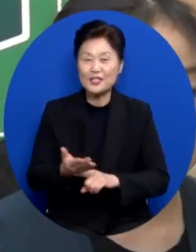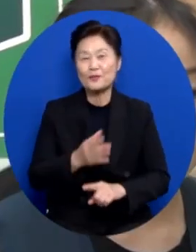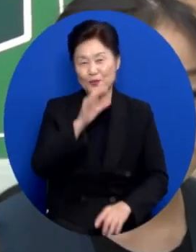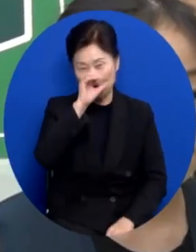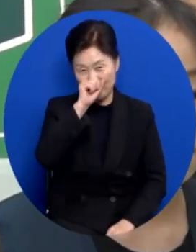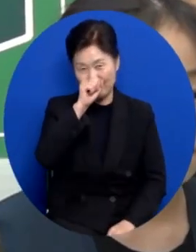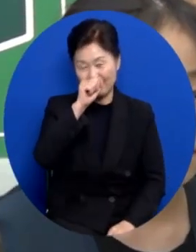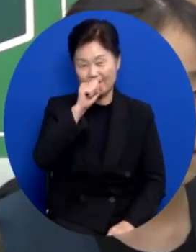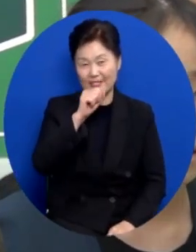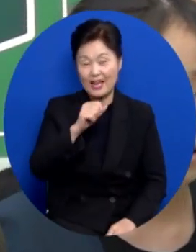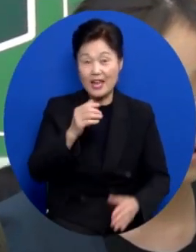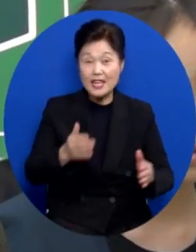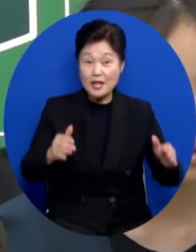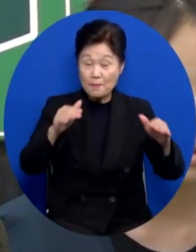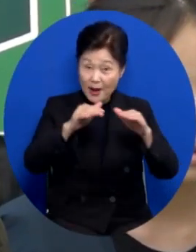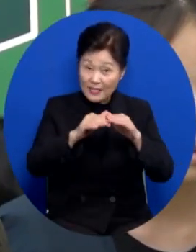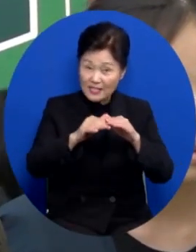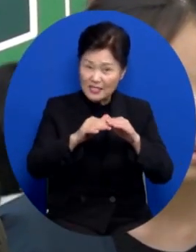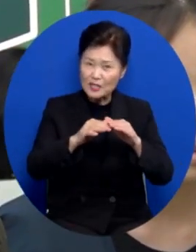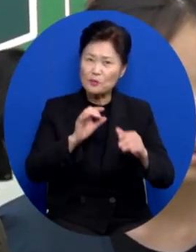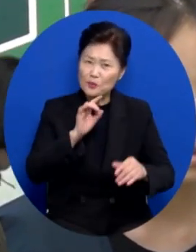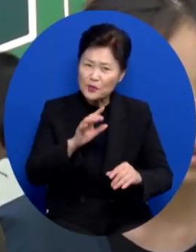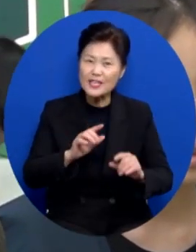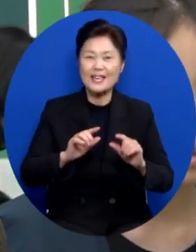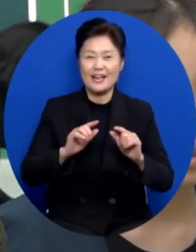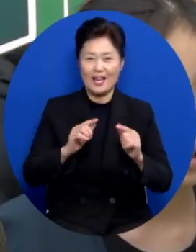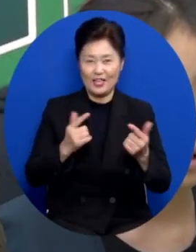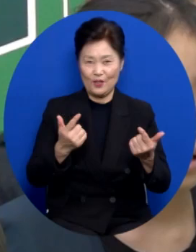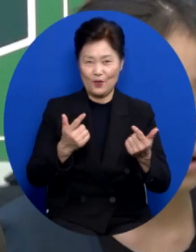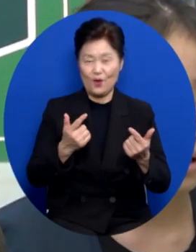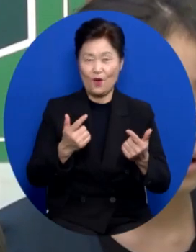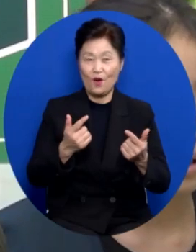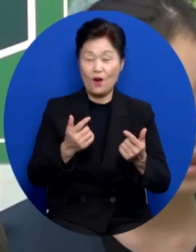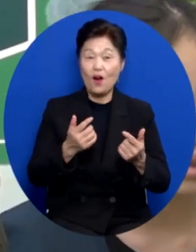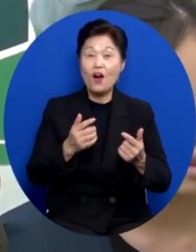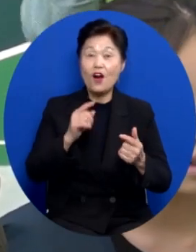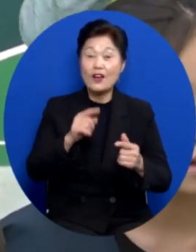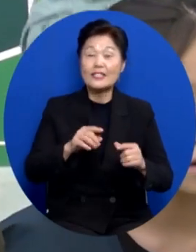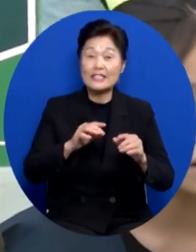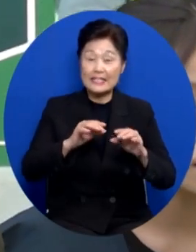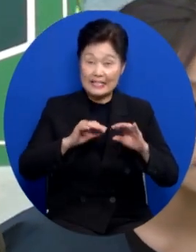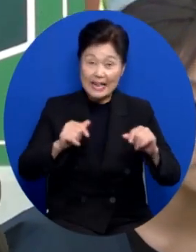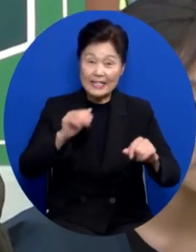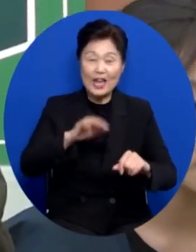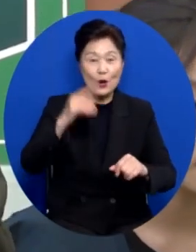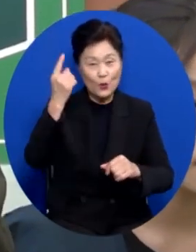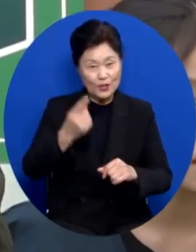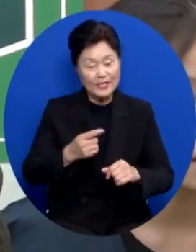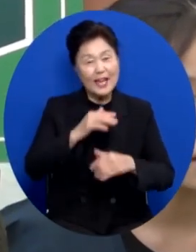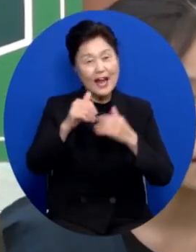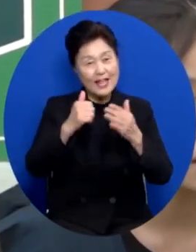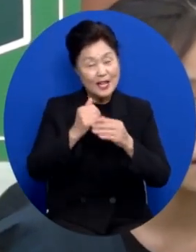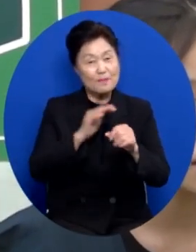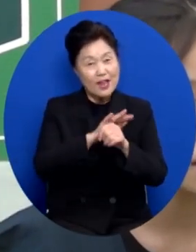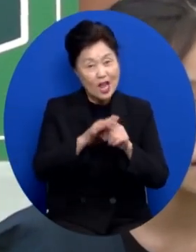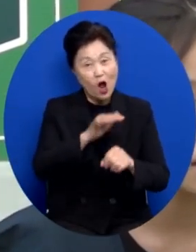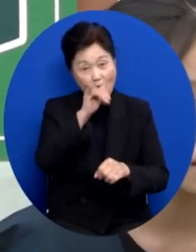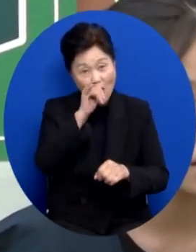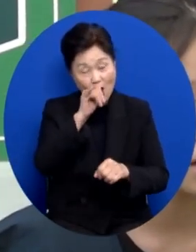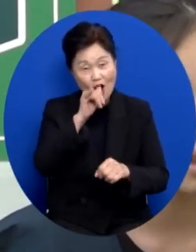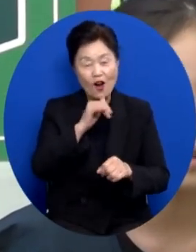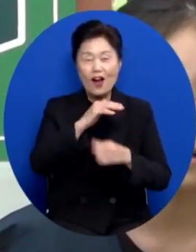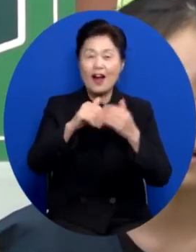이 박스가 단지 박스만이 아니고 이 땅에는 하나님의 사랑이 있다. 그